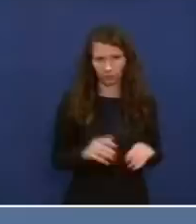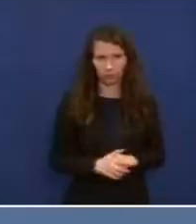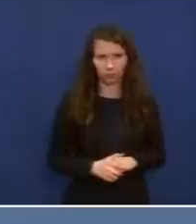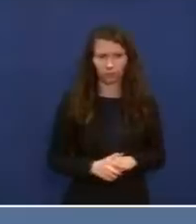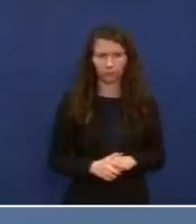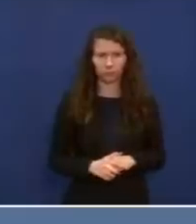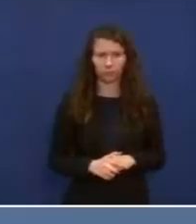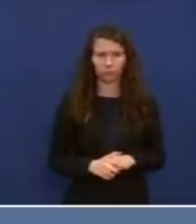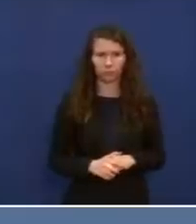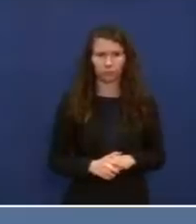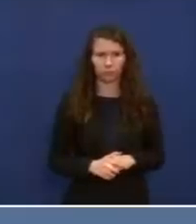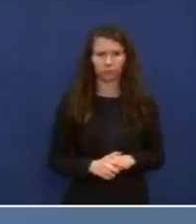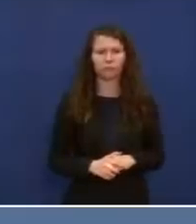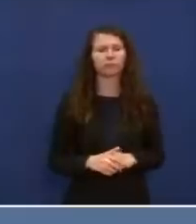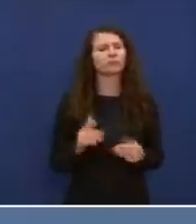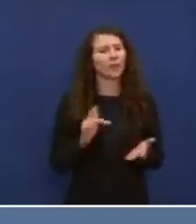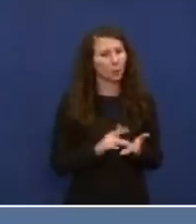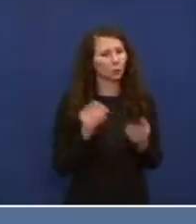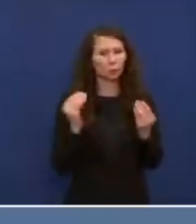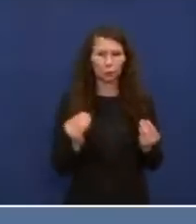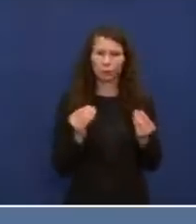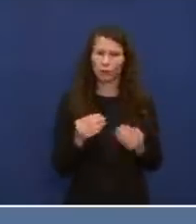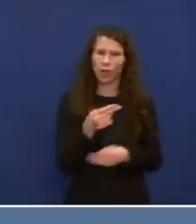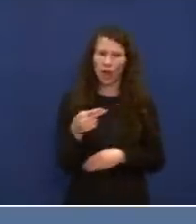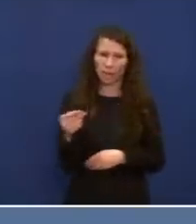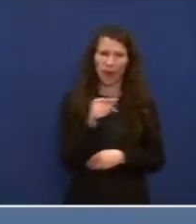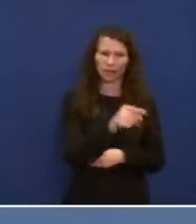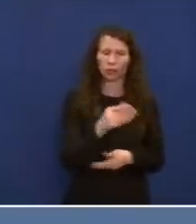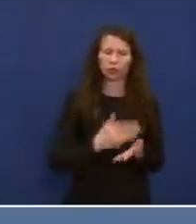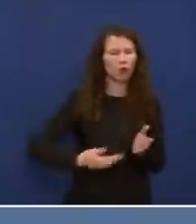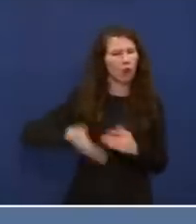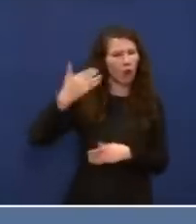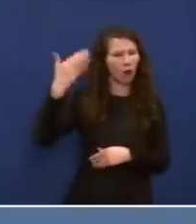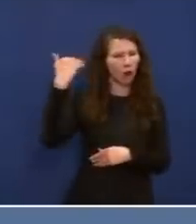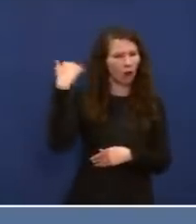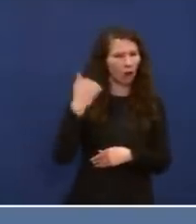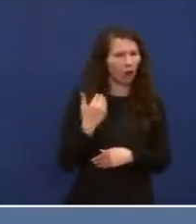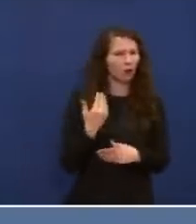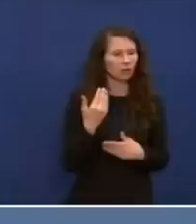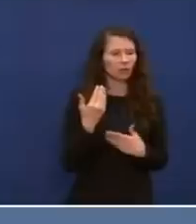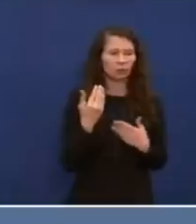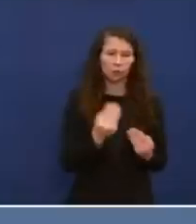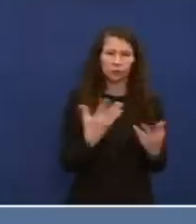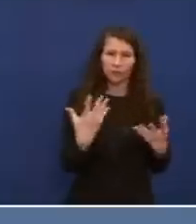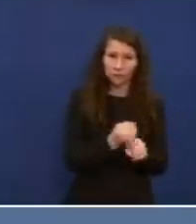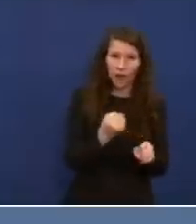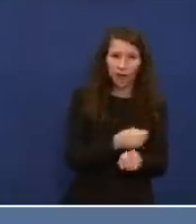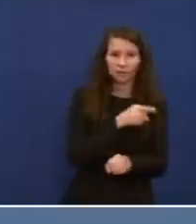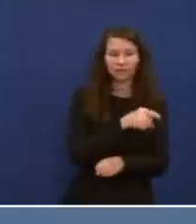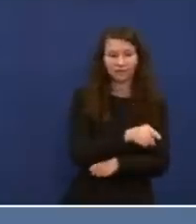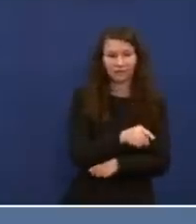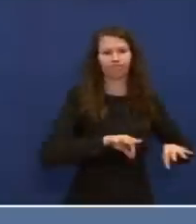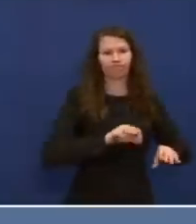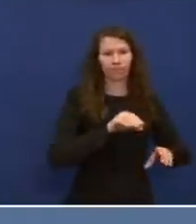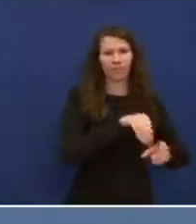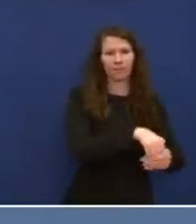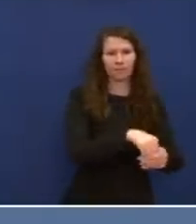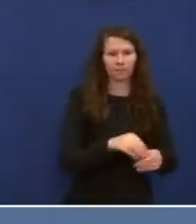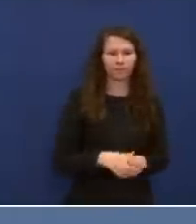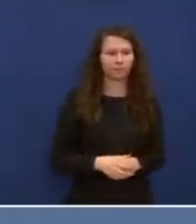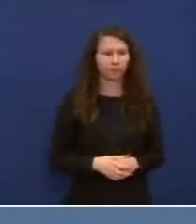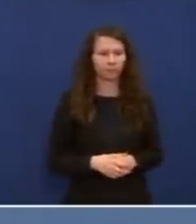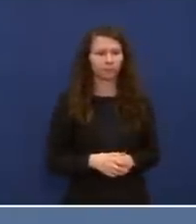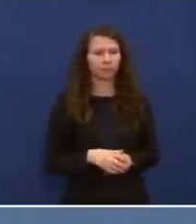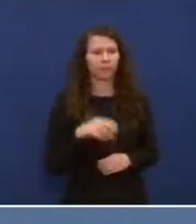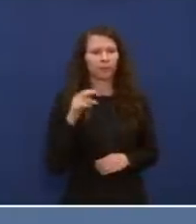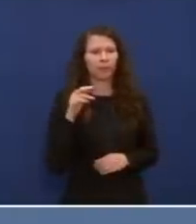geboten, weil es eine lange bekannte Taktik der Hamas ist, zivile Einrichtungen und Wohnhäuser für ihre Waffen und Quartiere zu nutzen. Herr Burger, nur noch